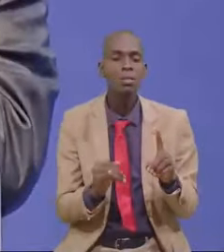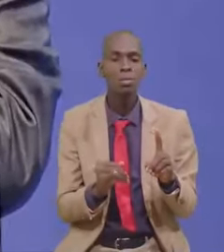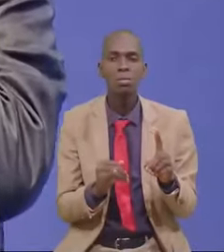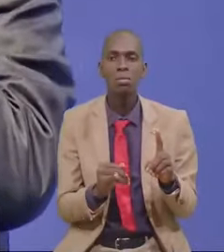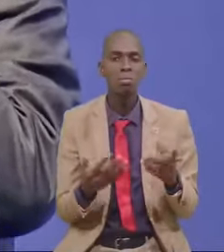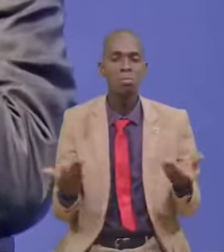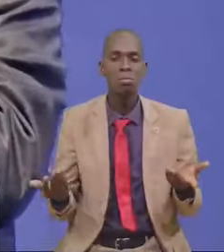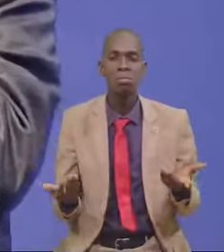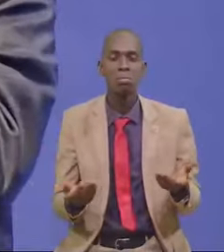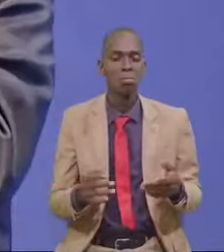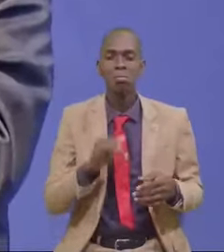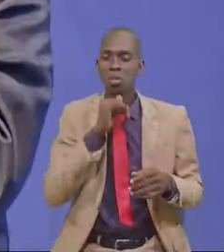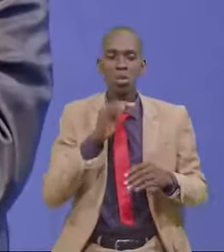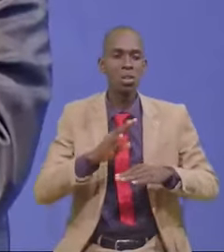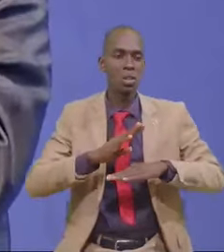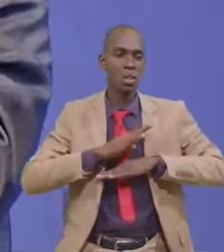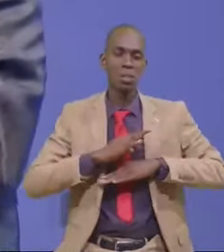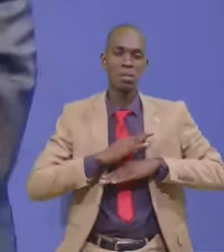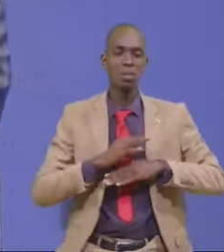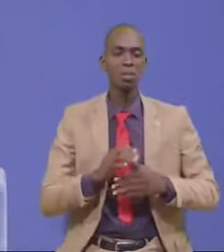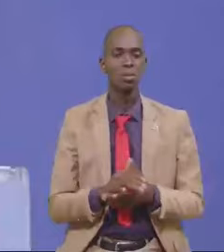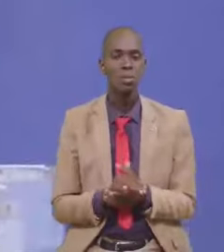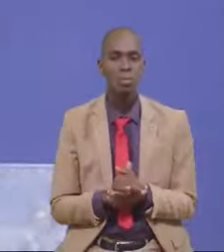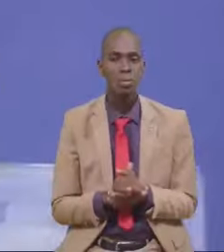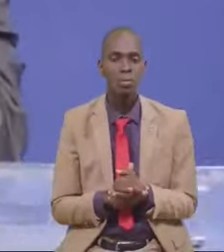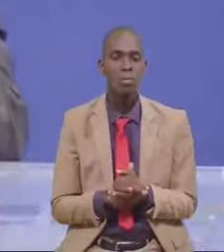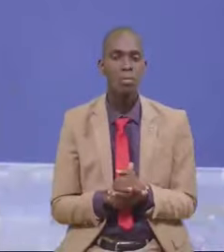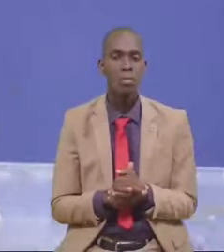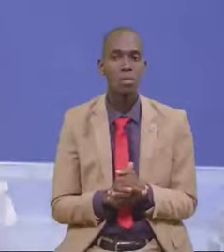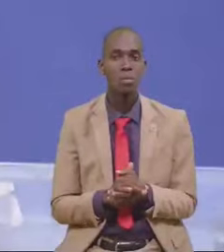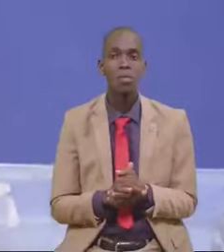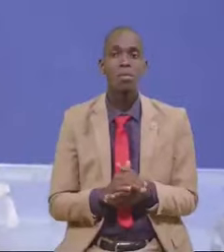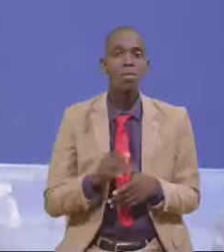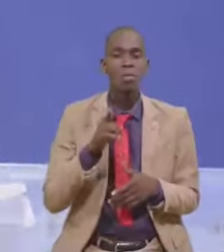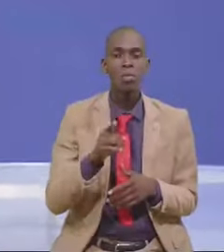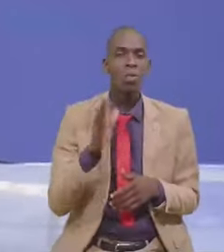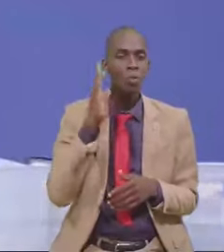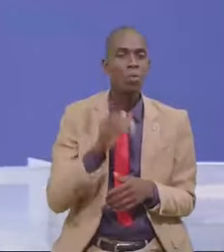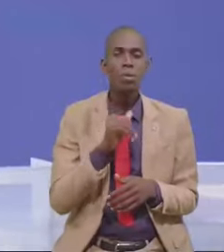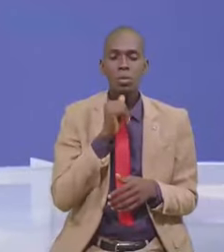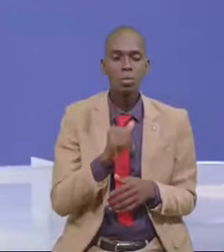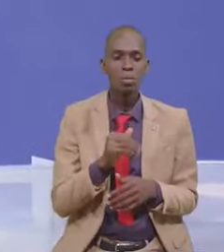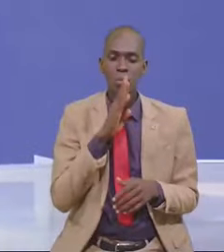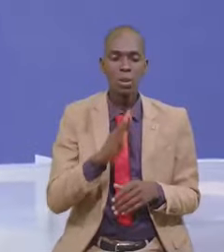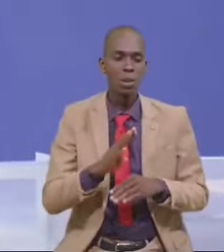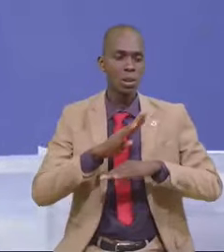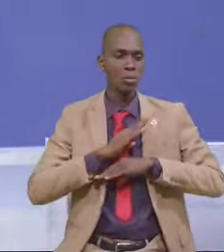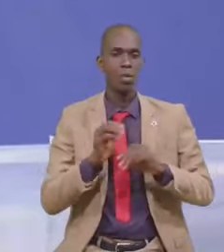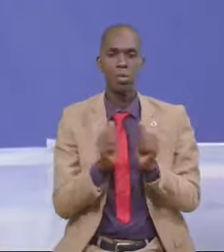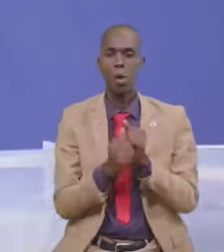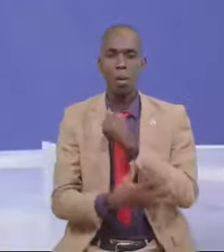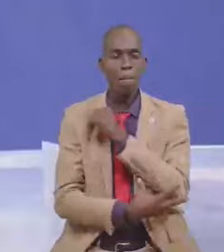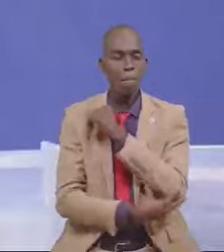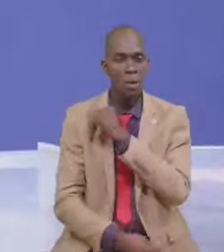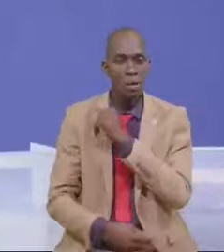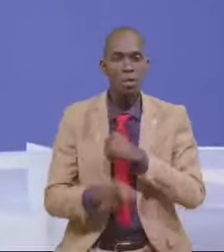Vous ne pourrez pas avoir l'argent à moins que vous ne soyez pas insatisfait. Vous êtes insatisfait de la pauvreté. Vous